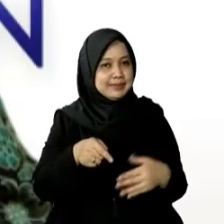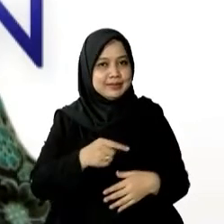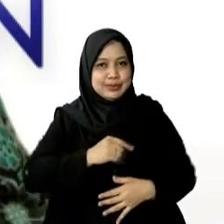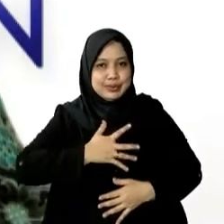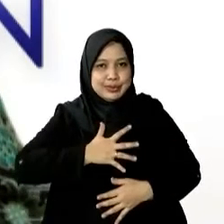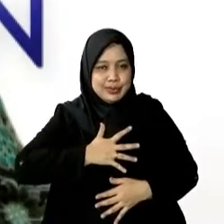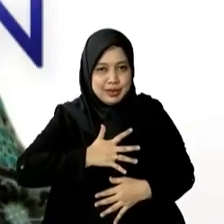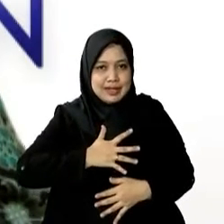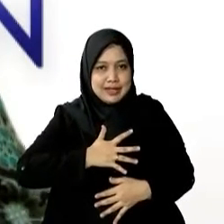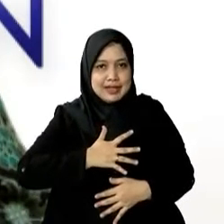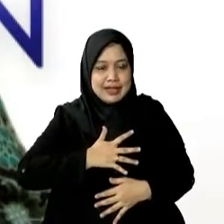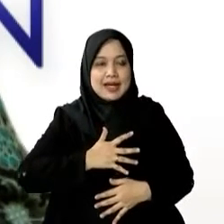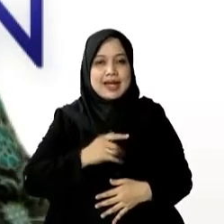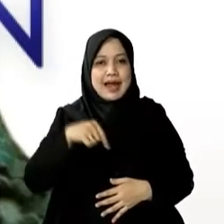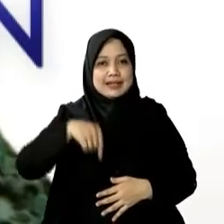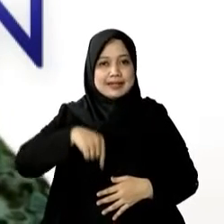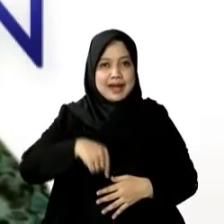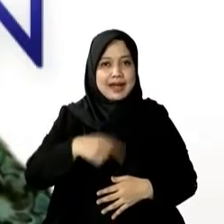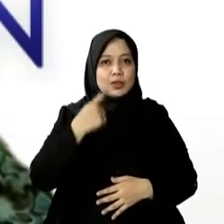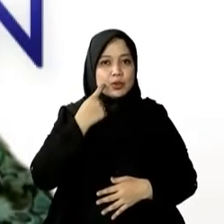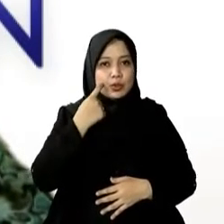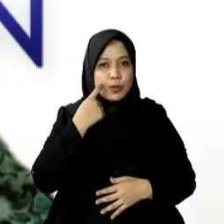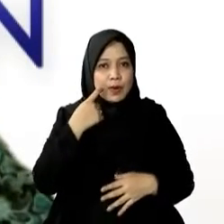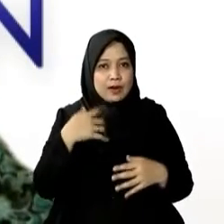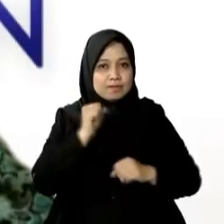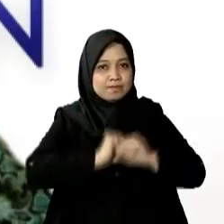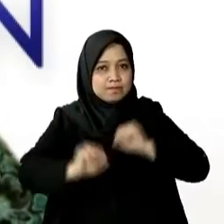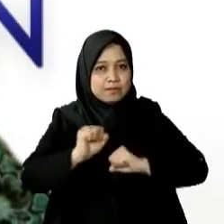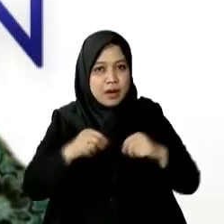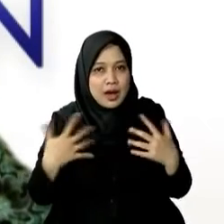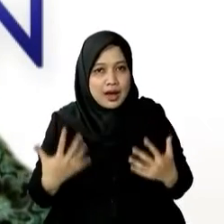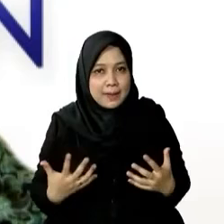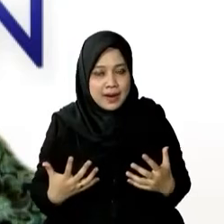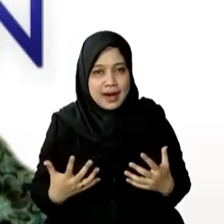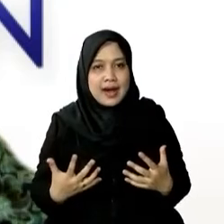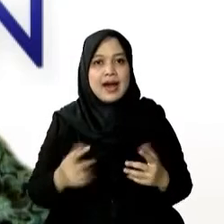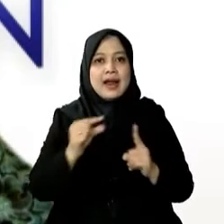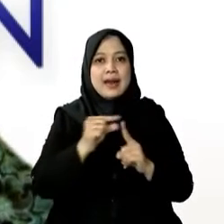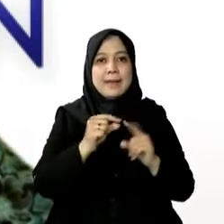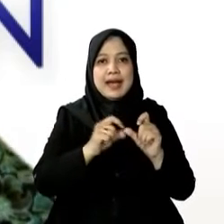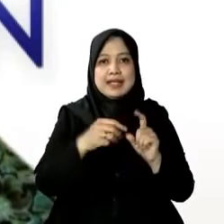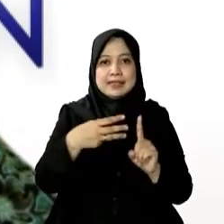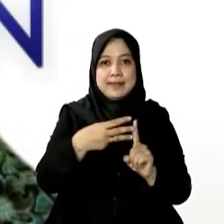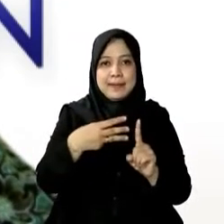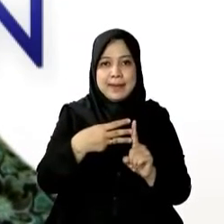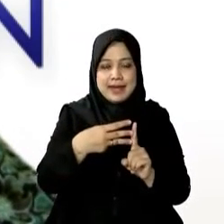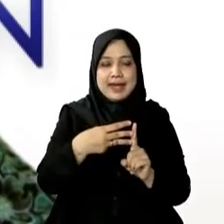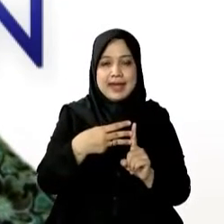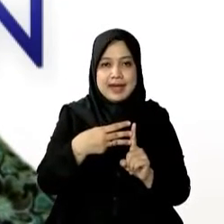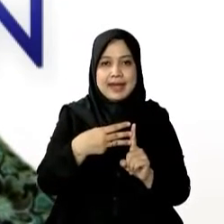juga Memang sedang melakukan juga eh pspb atau